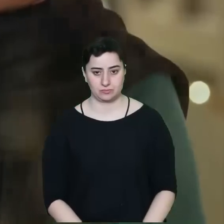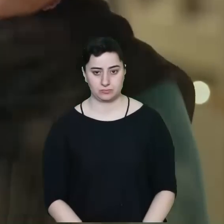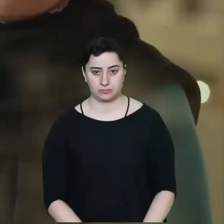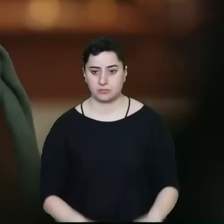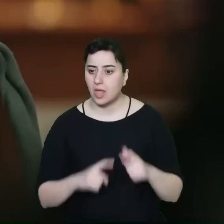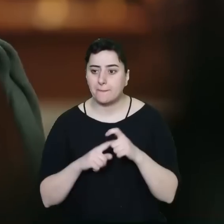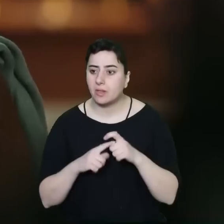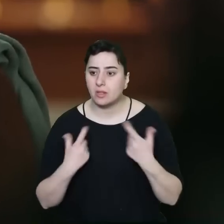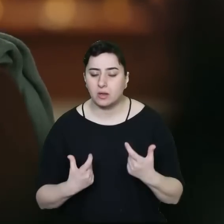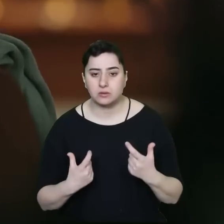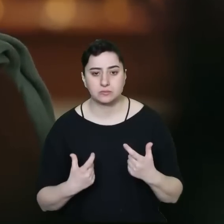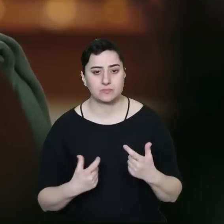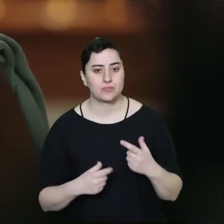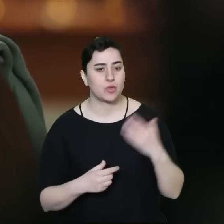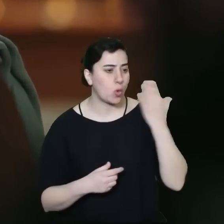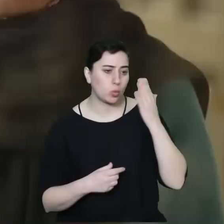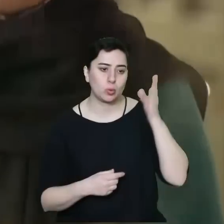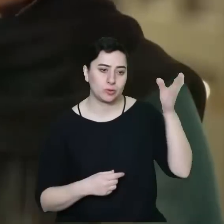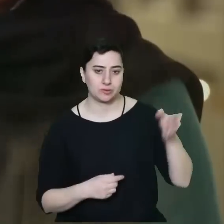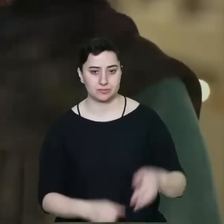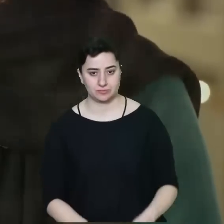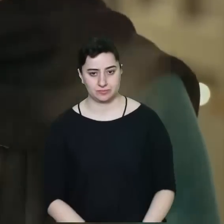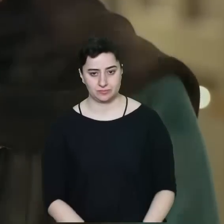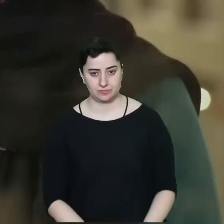Emine nerede kızım? Okula gitti.